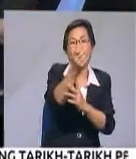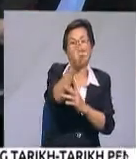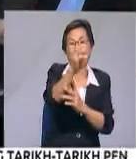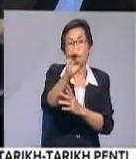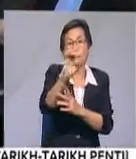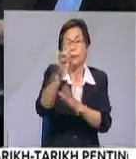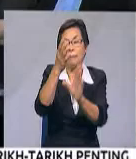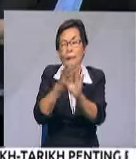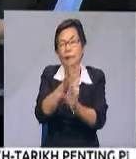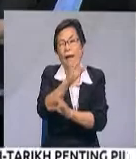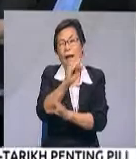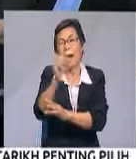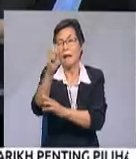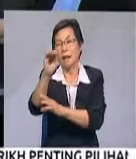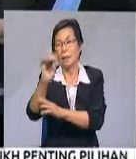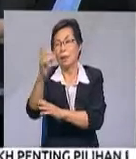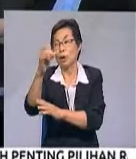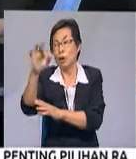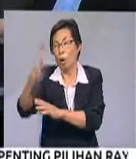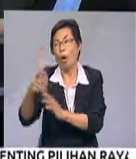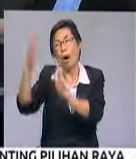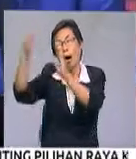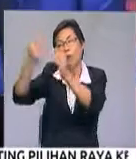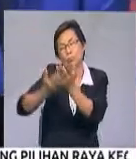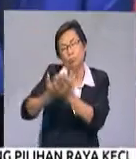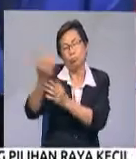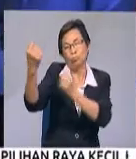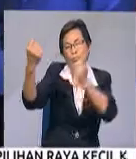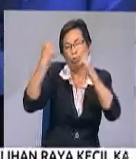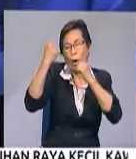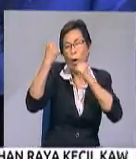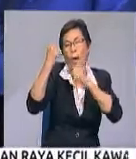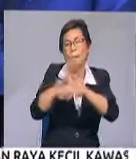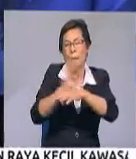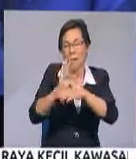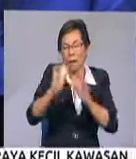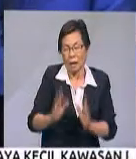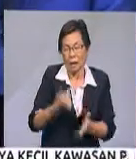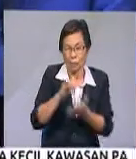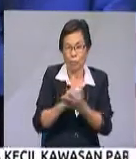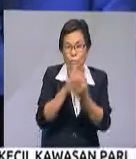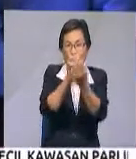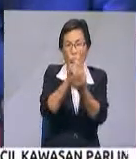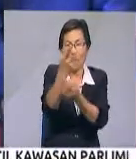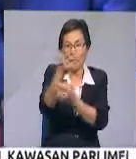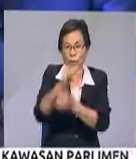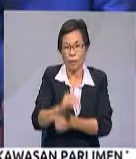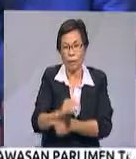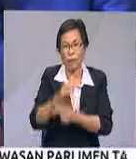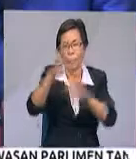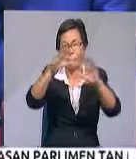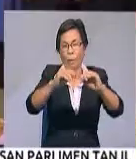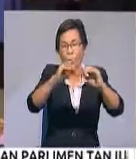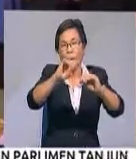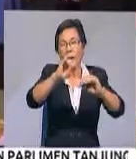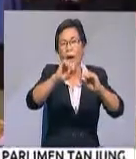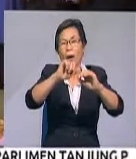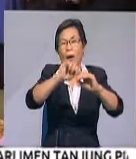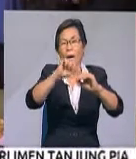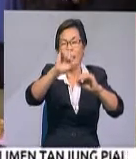Corp diharapkan bagi terus memperkasa Dewan Perniagaan tersebut. Beliau ditemui RTM selepas mesyuarat agung